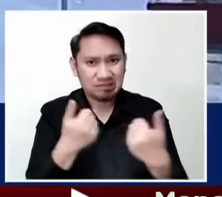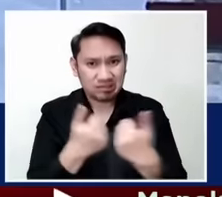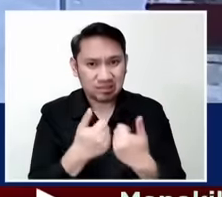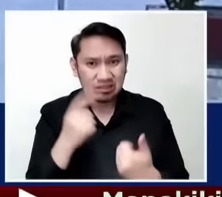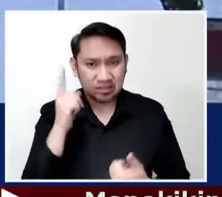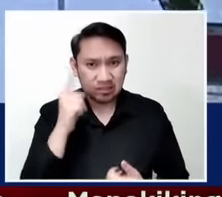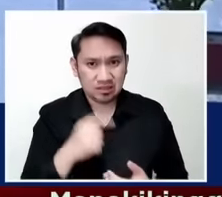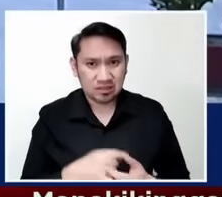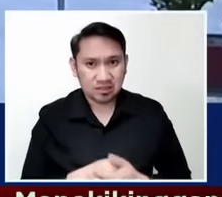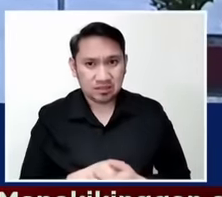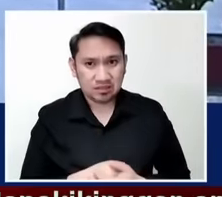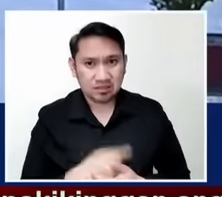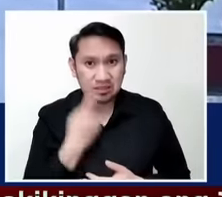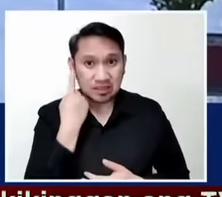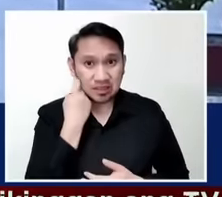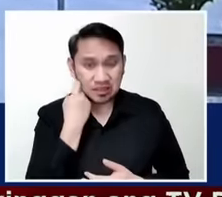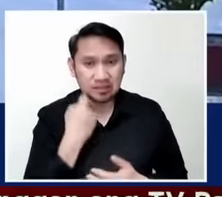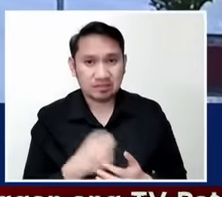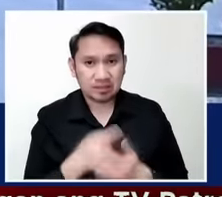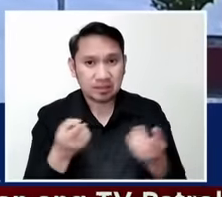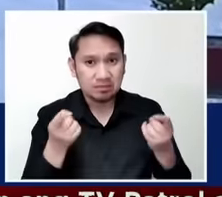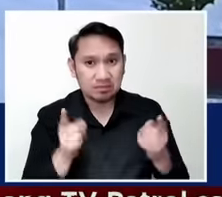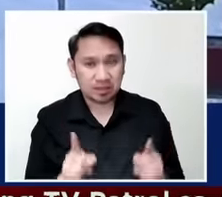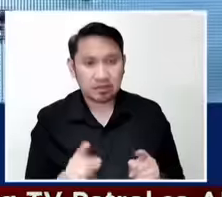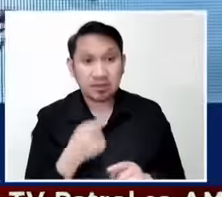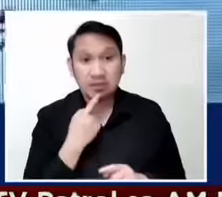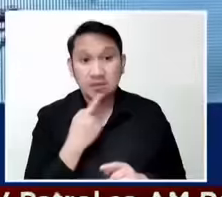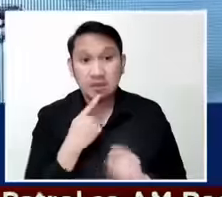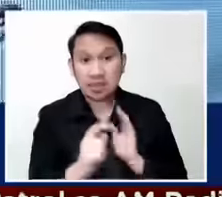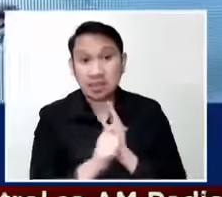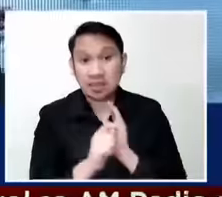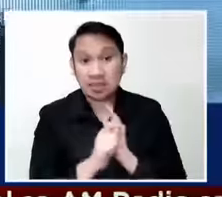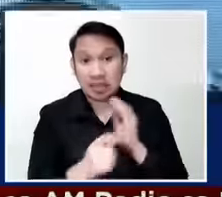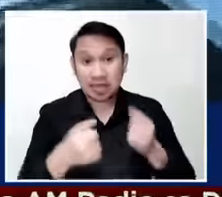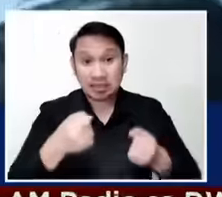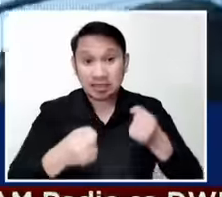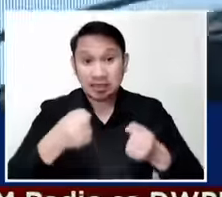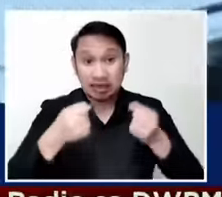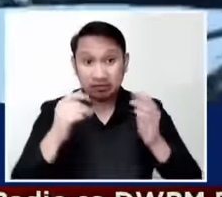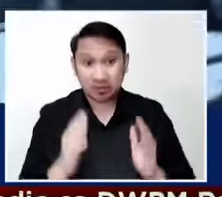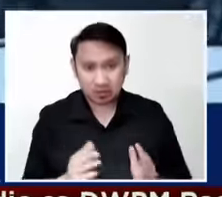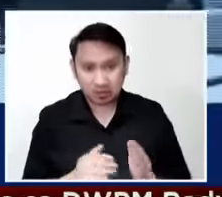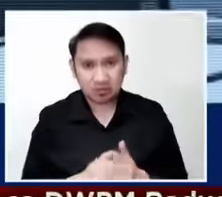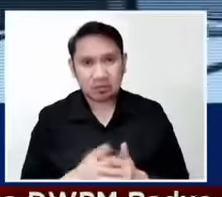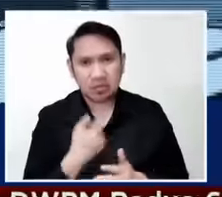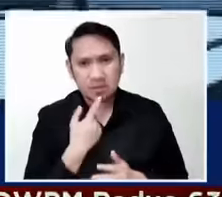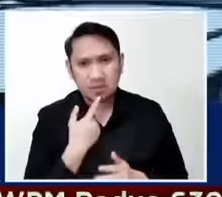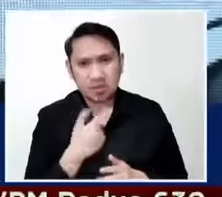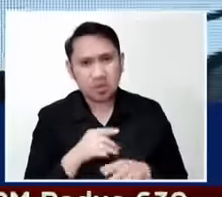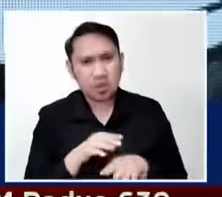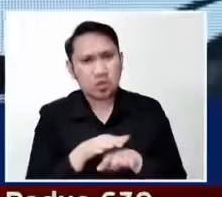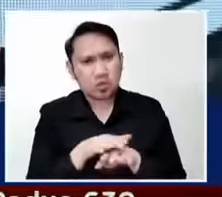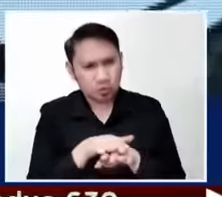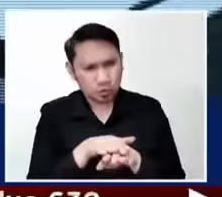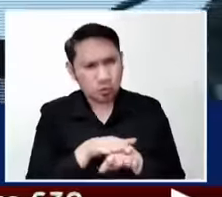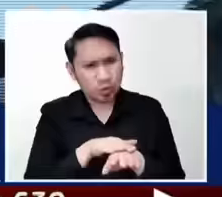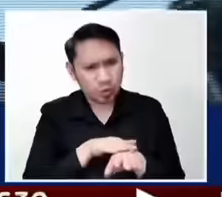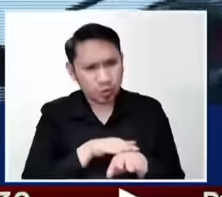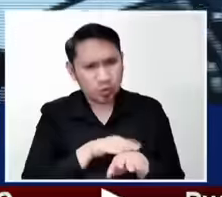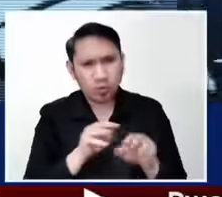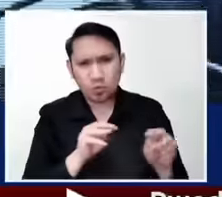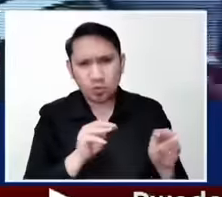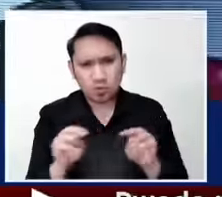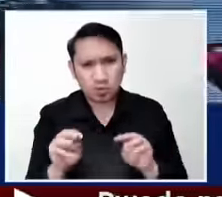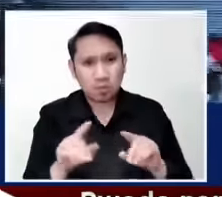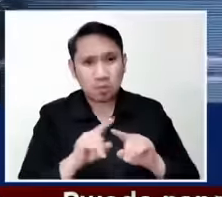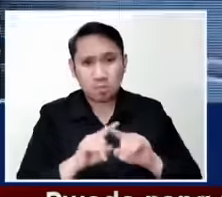kanyang unahan kanina. Sabi ng truck driver na si Romualdo Regala, mabaga lang ang takbo niya pero hindi anya kumagat